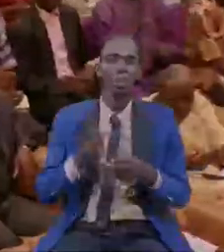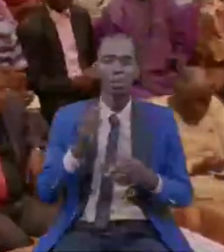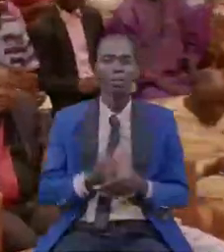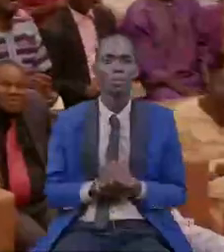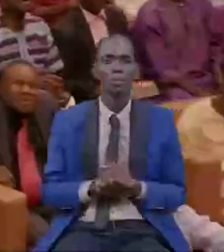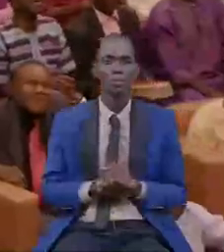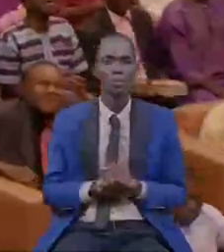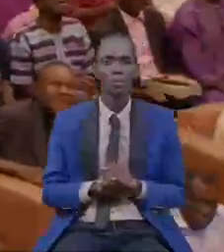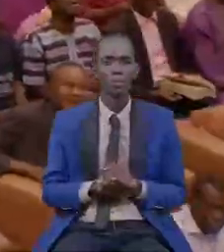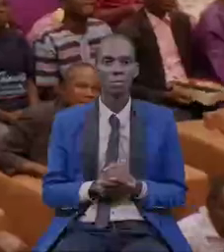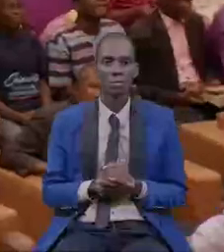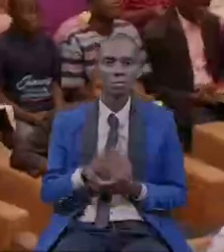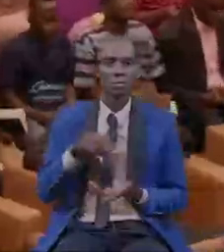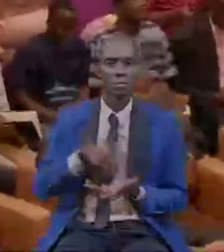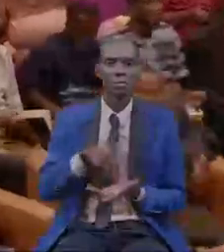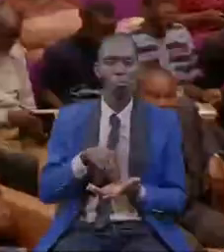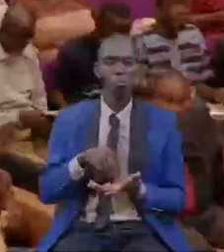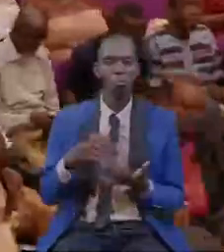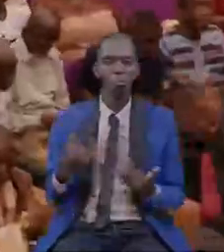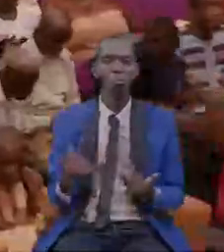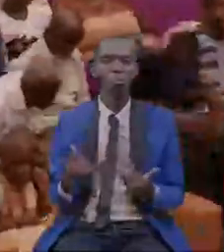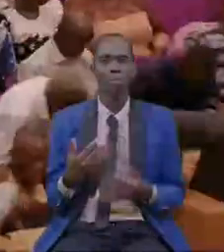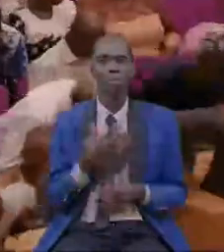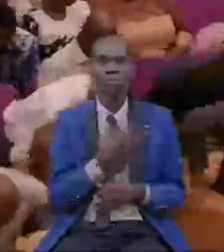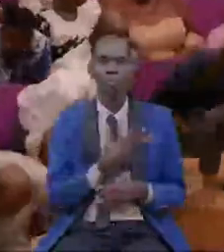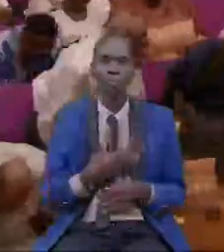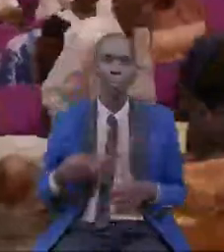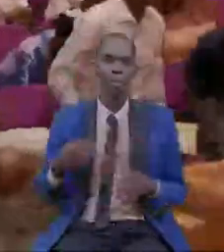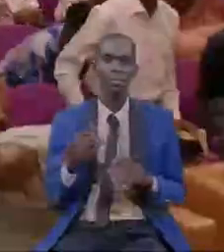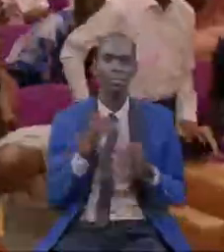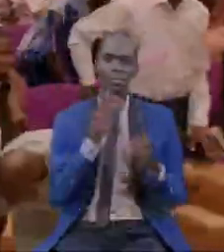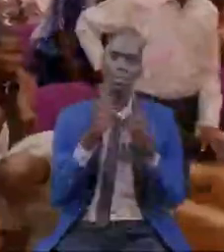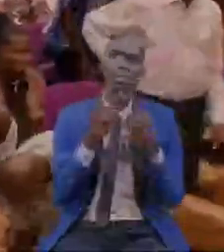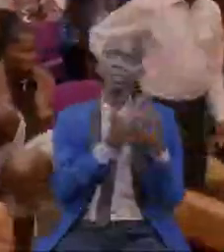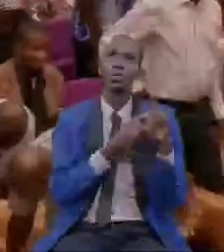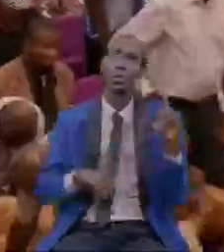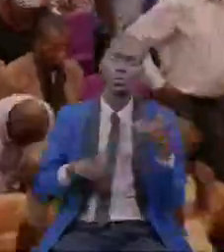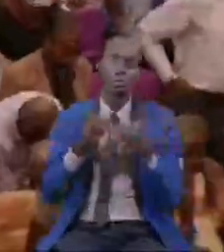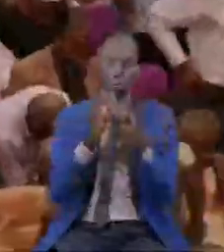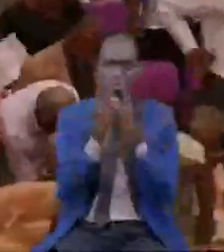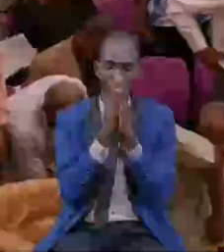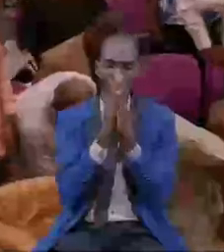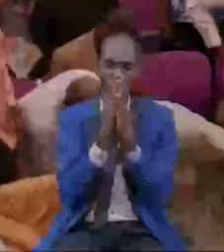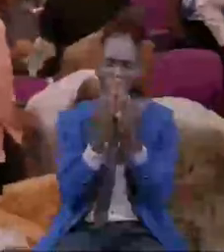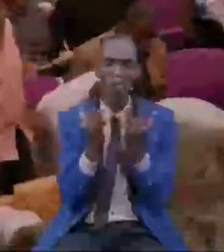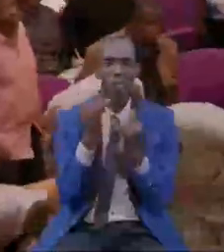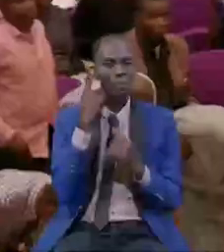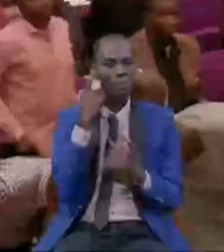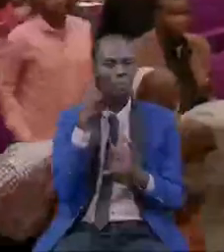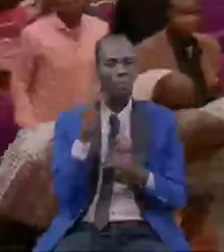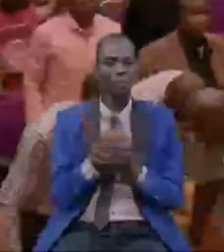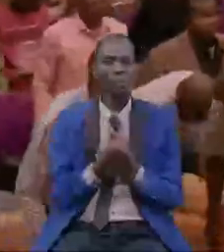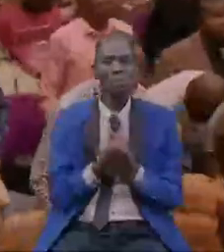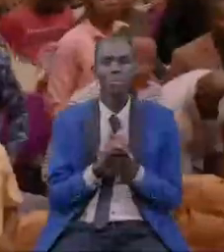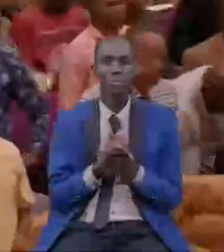amen tenons-nous maintenant debout et parlons à Dieu dans la prière prenez